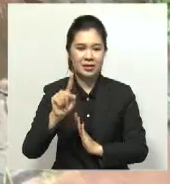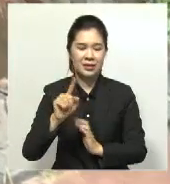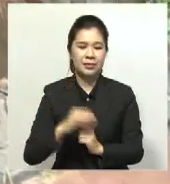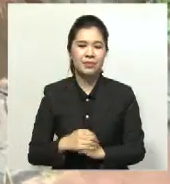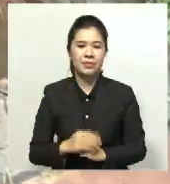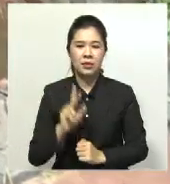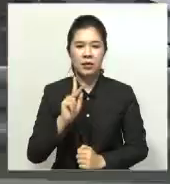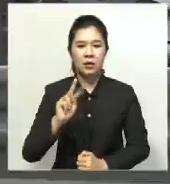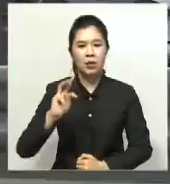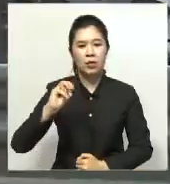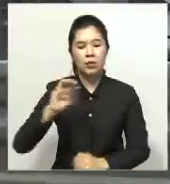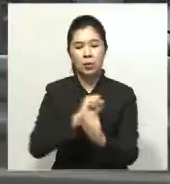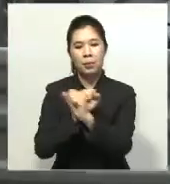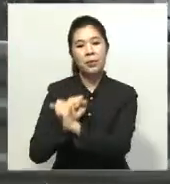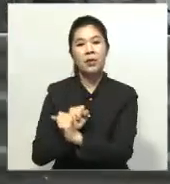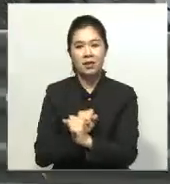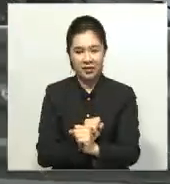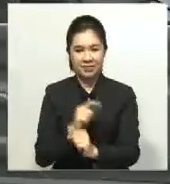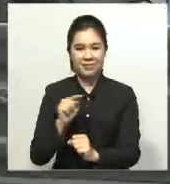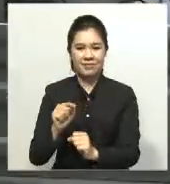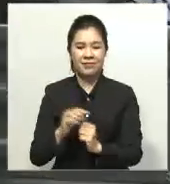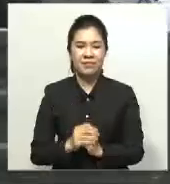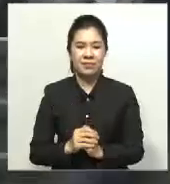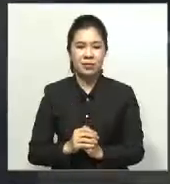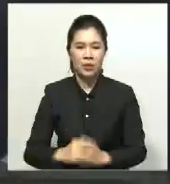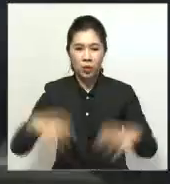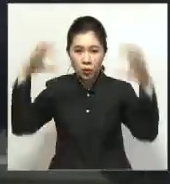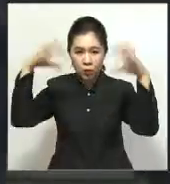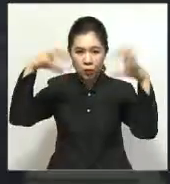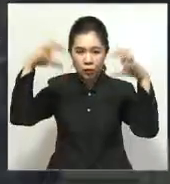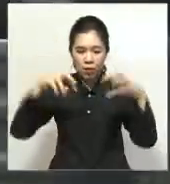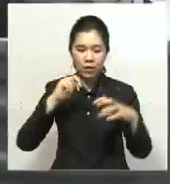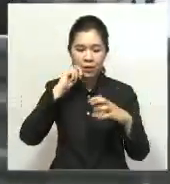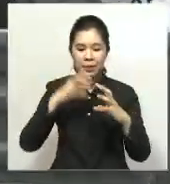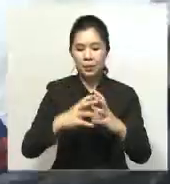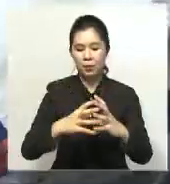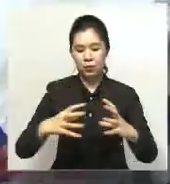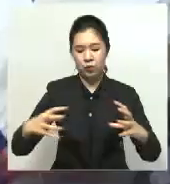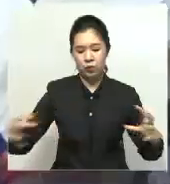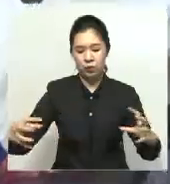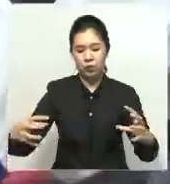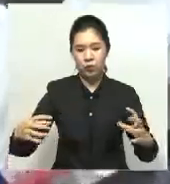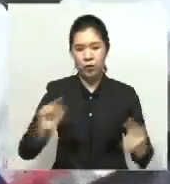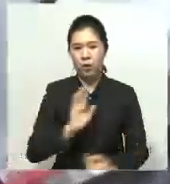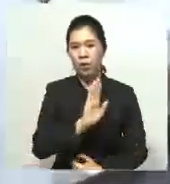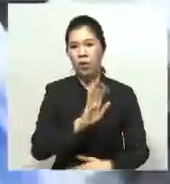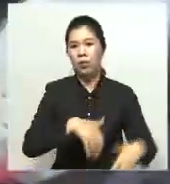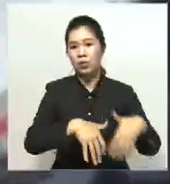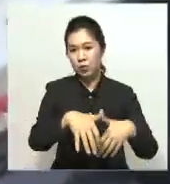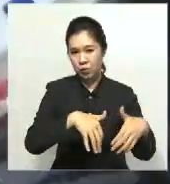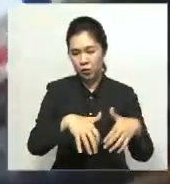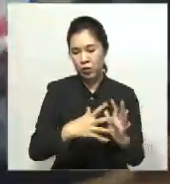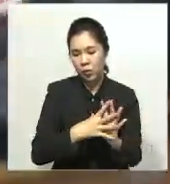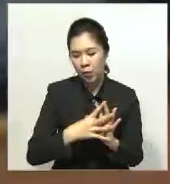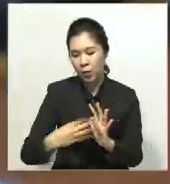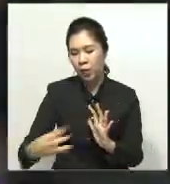ป้องกันและบรรเทาสาธารณภัยค่ะสูบน้ำฝนตามท่อออกจากท่อในชุมชนนะคะเพื่อเข้าสู่น้